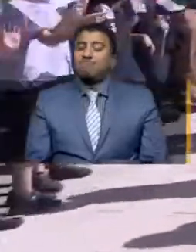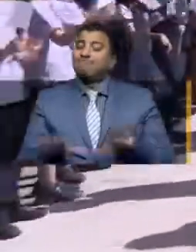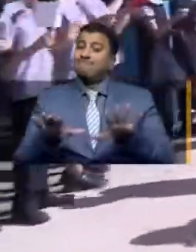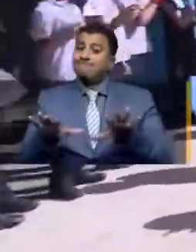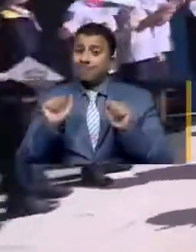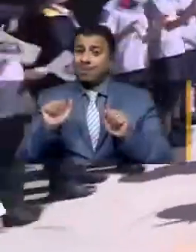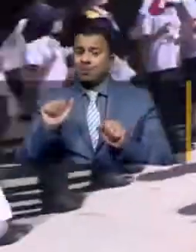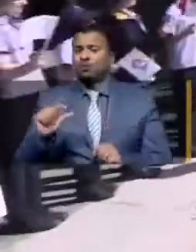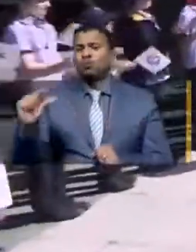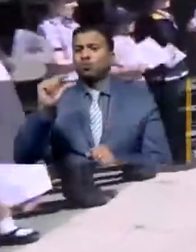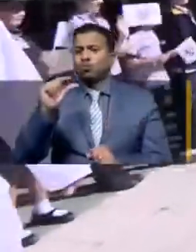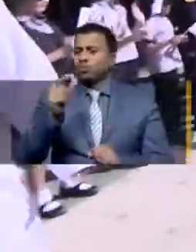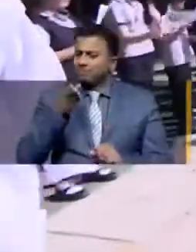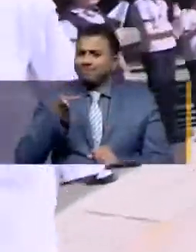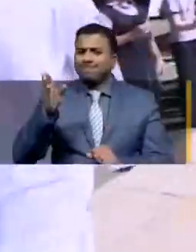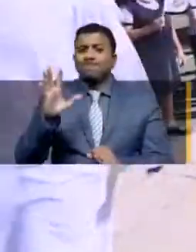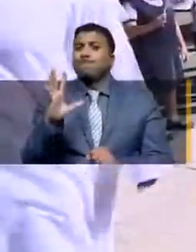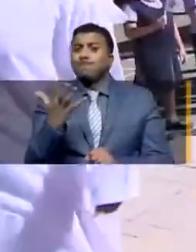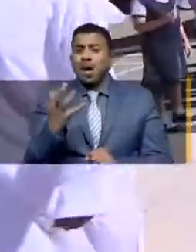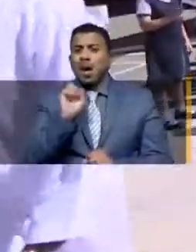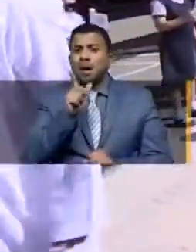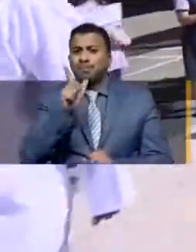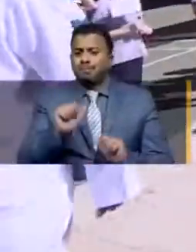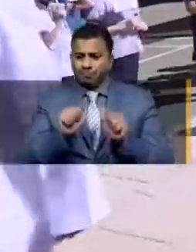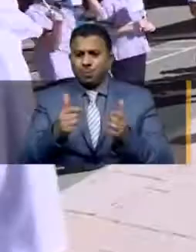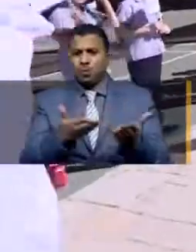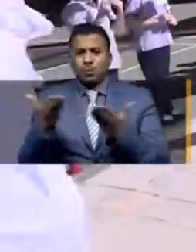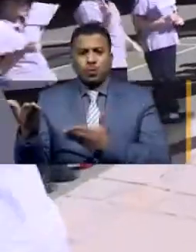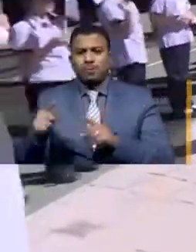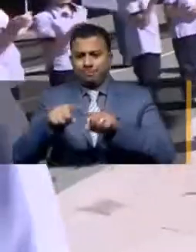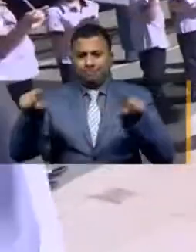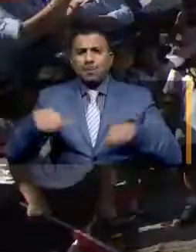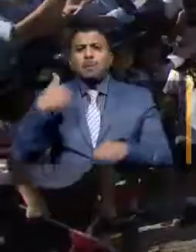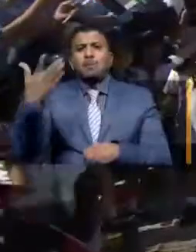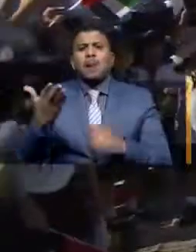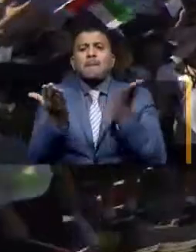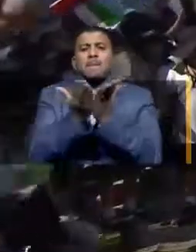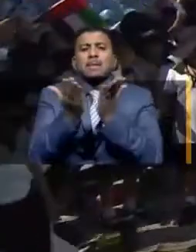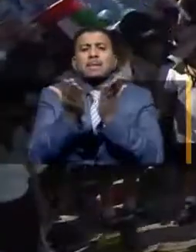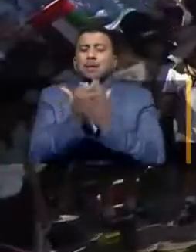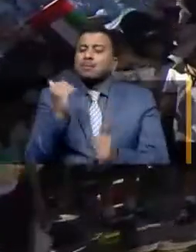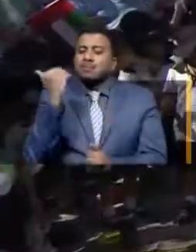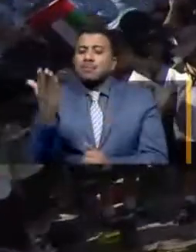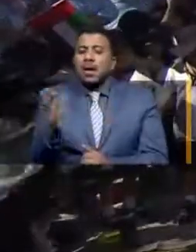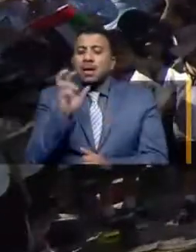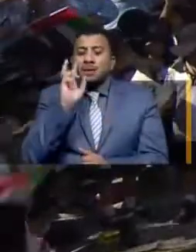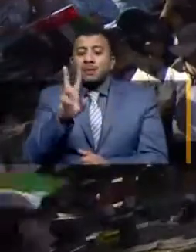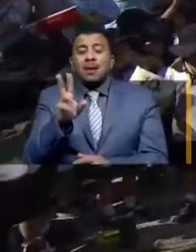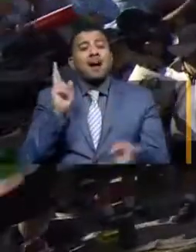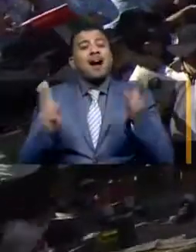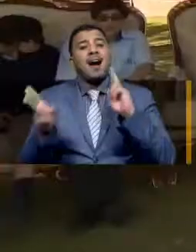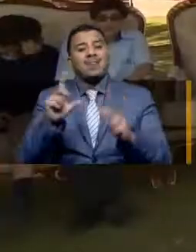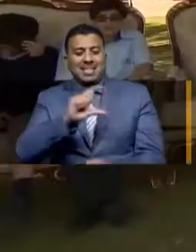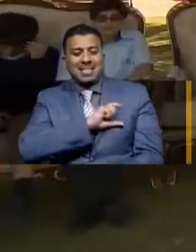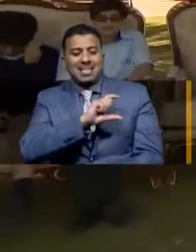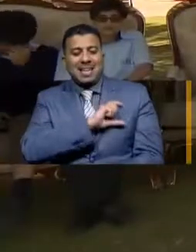بعدها انتقل صاحب السمو حاكم الشارقة والحضور الكريم إلى الساحة الخارجية للمدرسة، حيث شهدوا احتفال